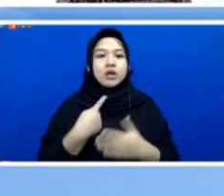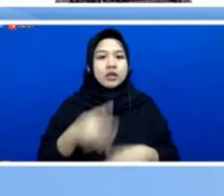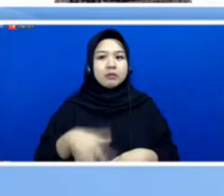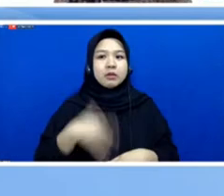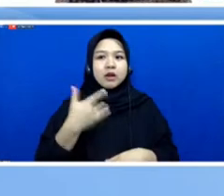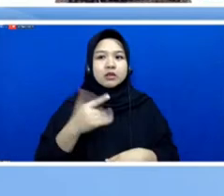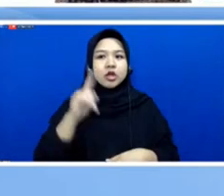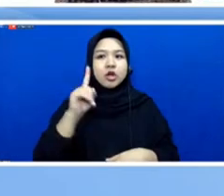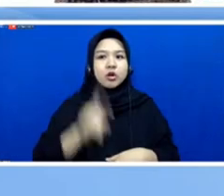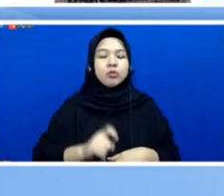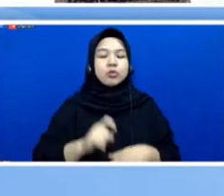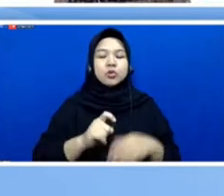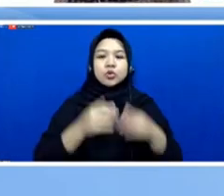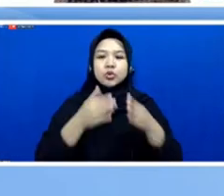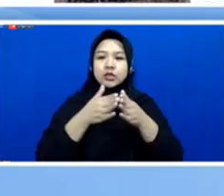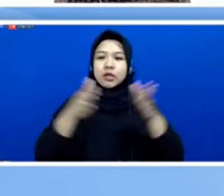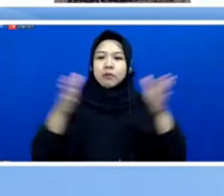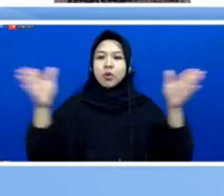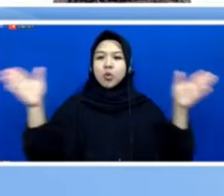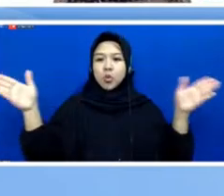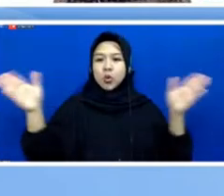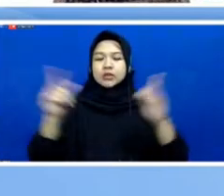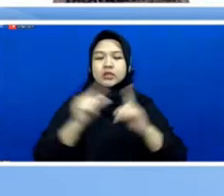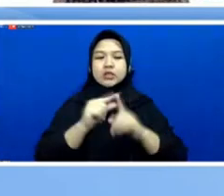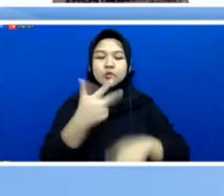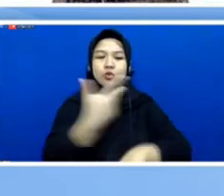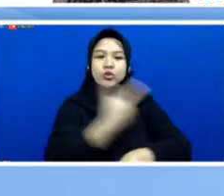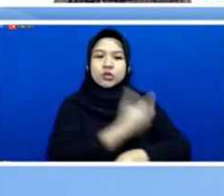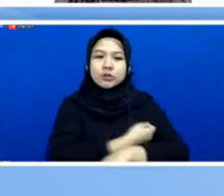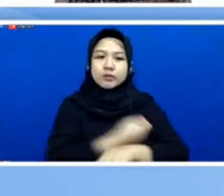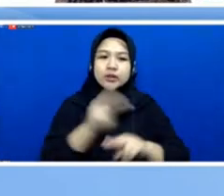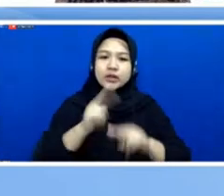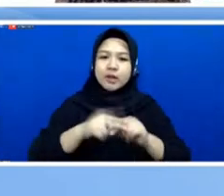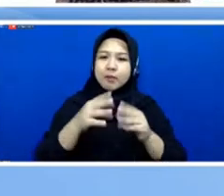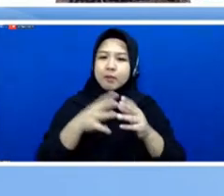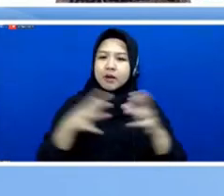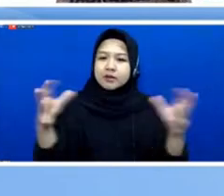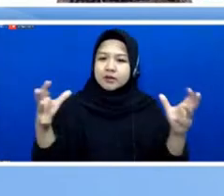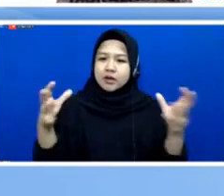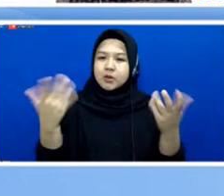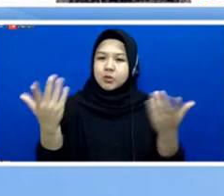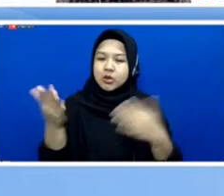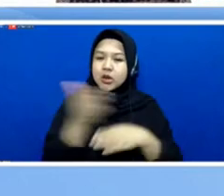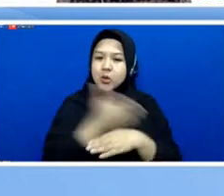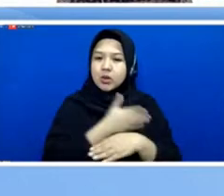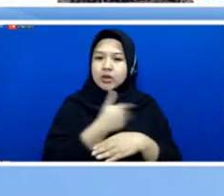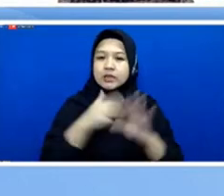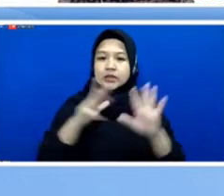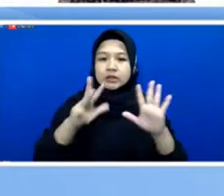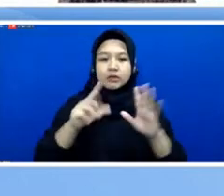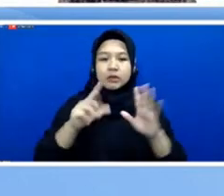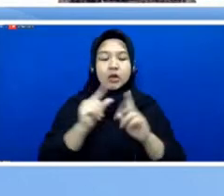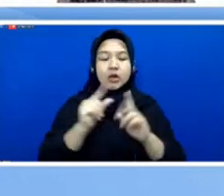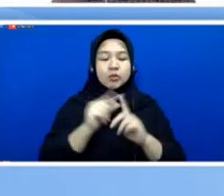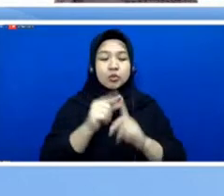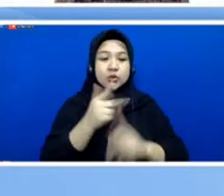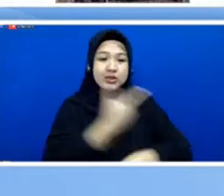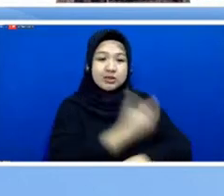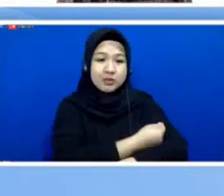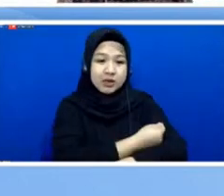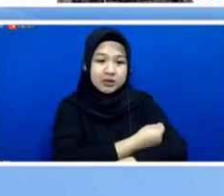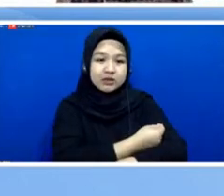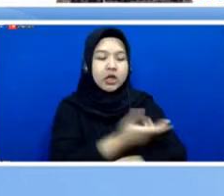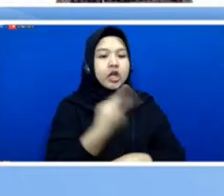perlu di-expand pada puskesmas yang lebih banyak. Yang awalnya di 9 puskesmas, kita coba